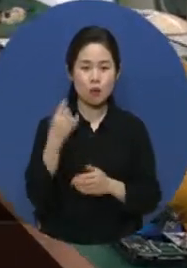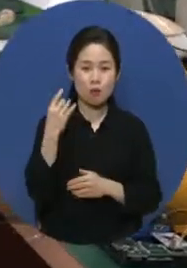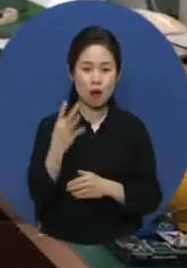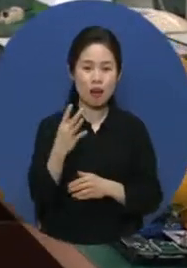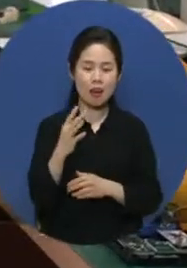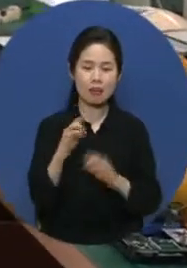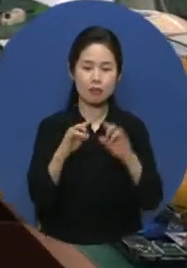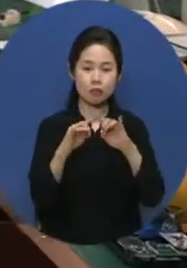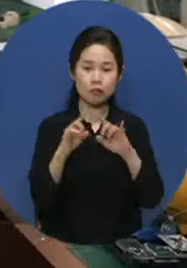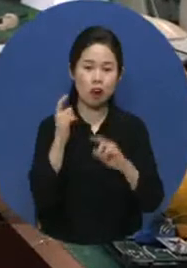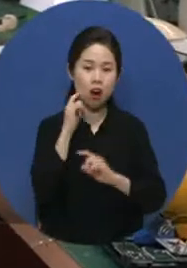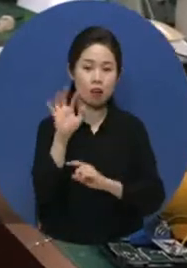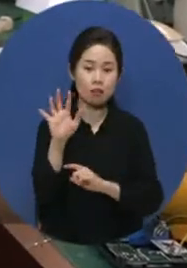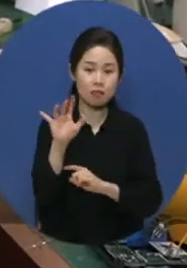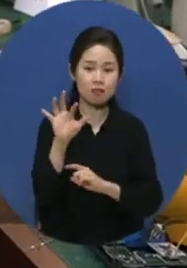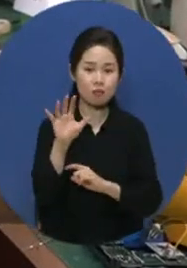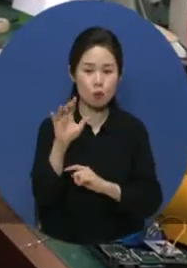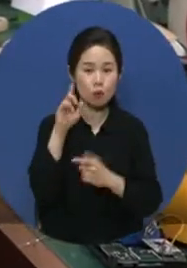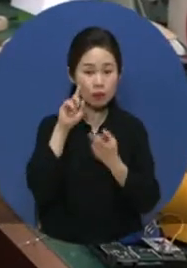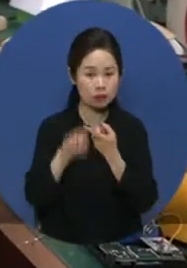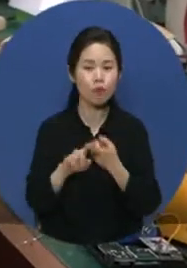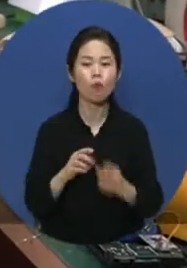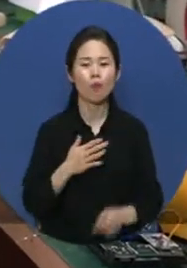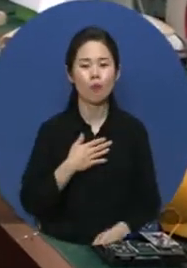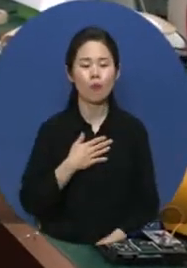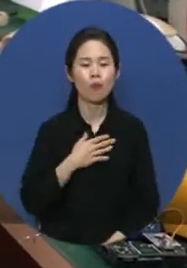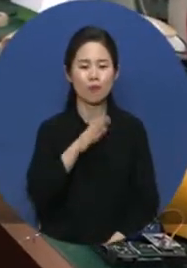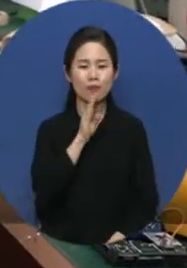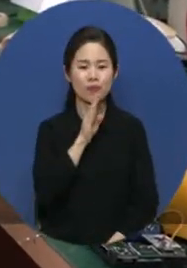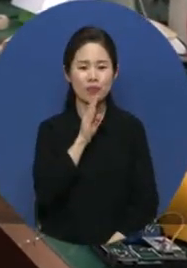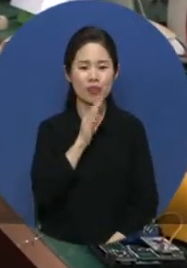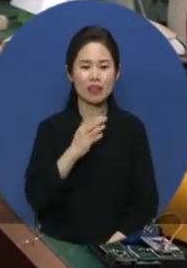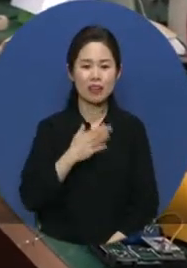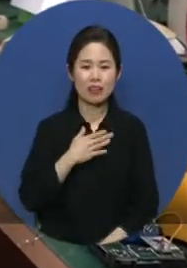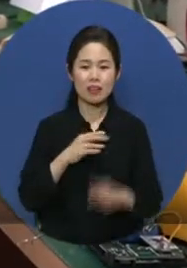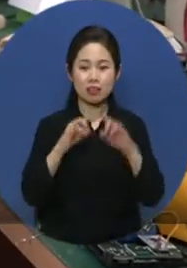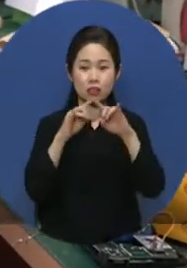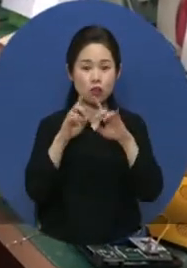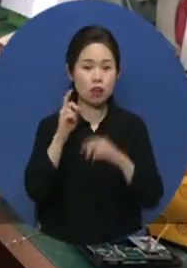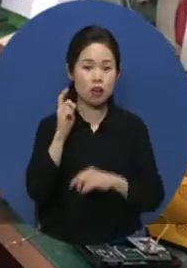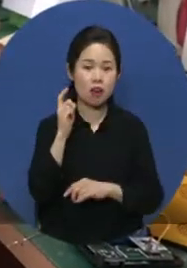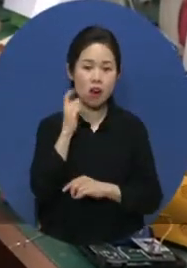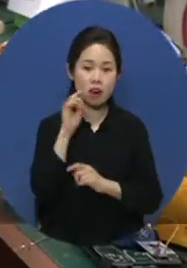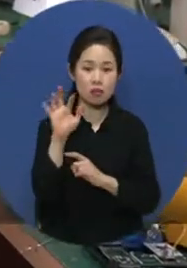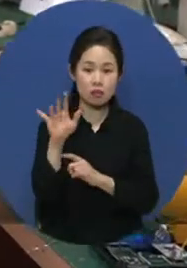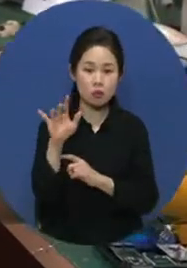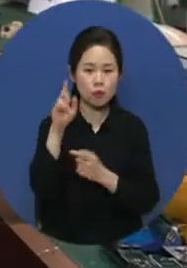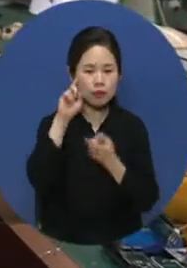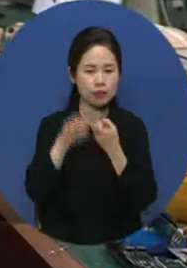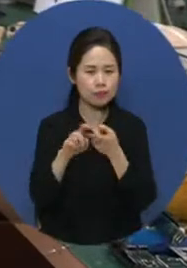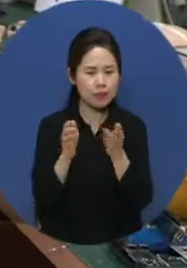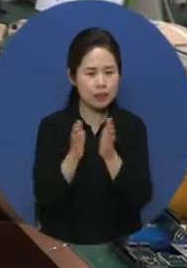관심이 있으셨던 건가요? 네네. 제가 이제 전자의수 쪽에 이제 관심이 생긴 거는